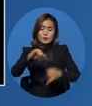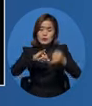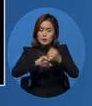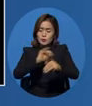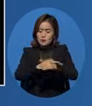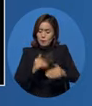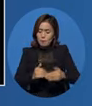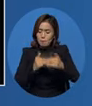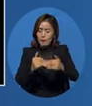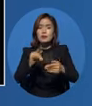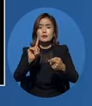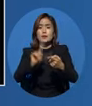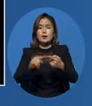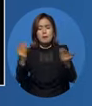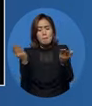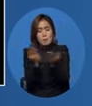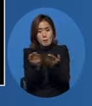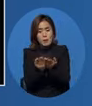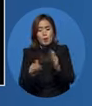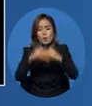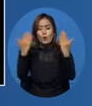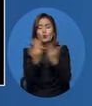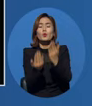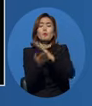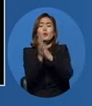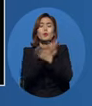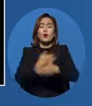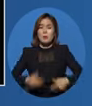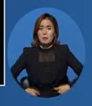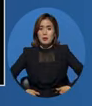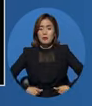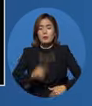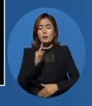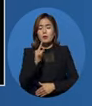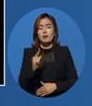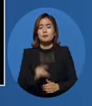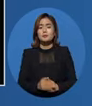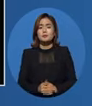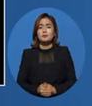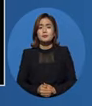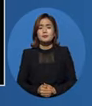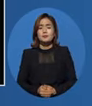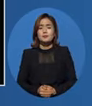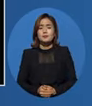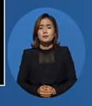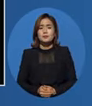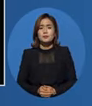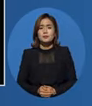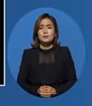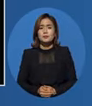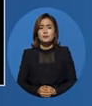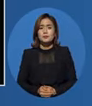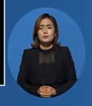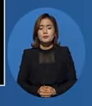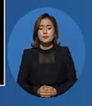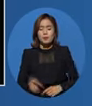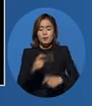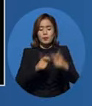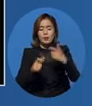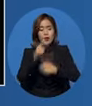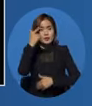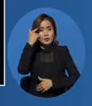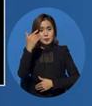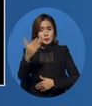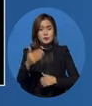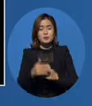있는지 거기에 맞출 수 있도록 모든 변화를 해야 된다 스는 이 것을 강조하고 있습니다 4 제가 하나 더 말씀을